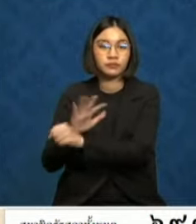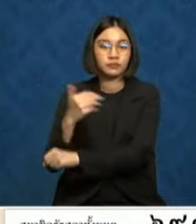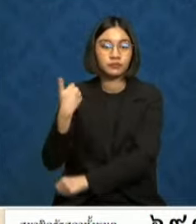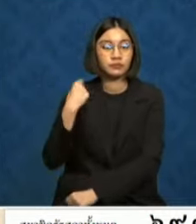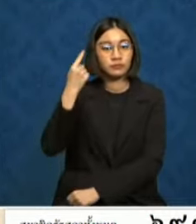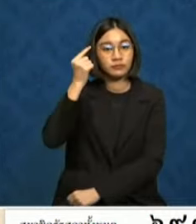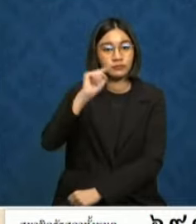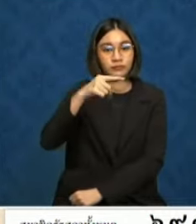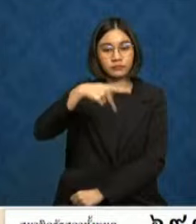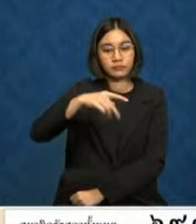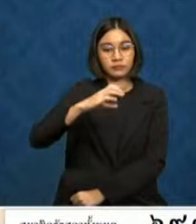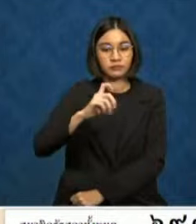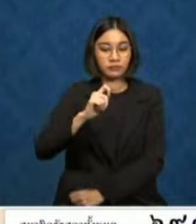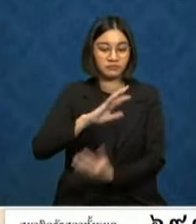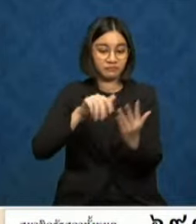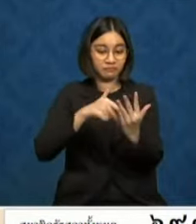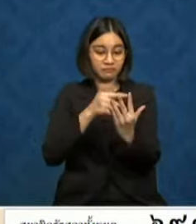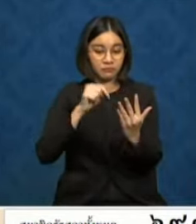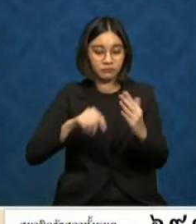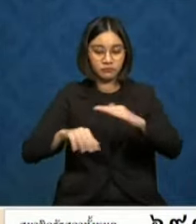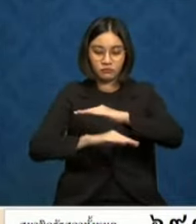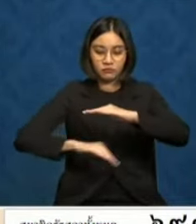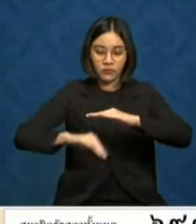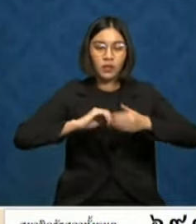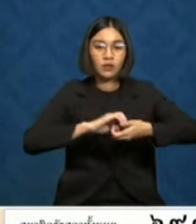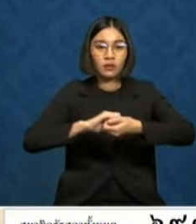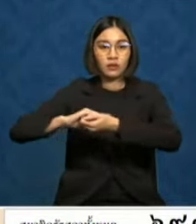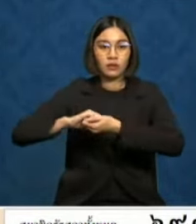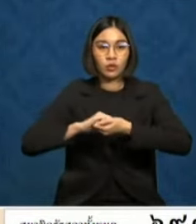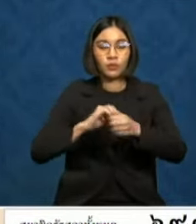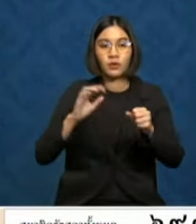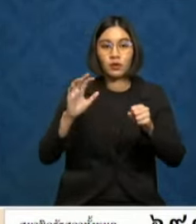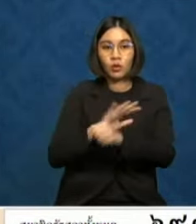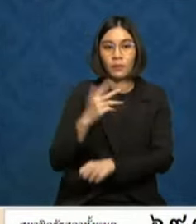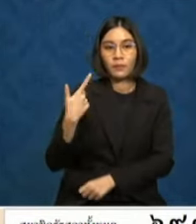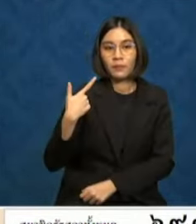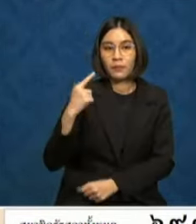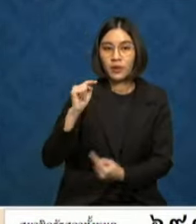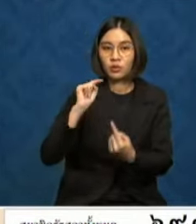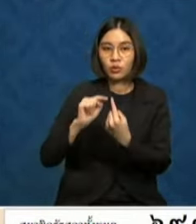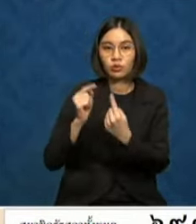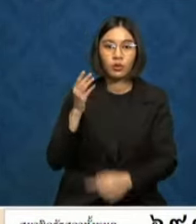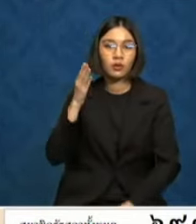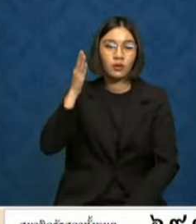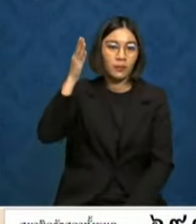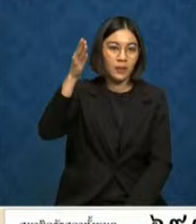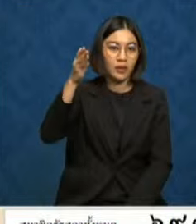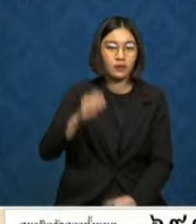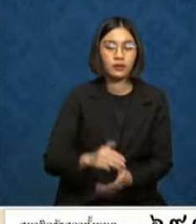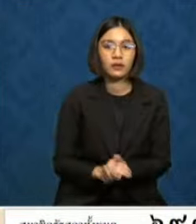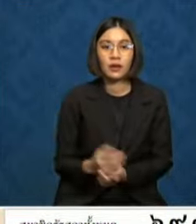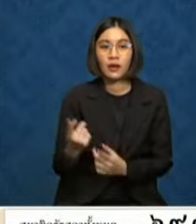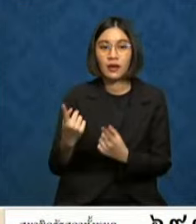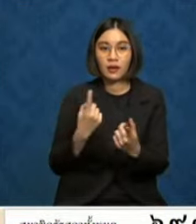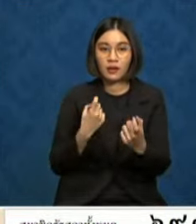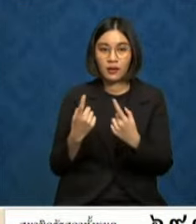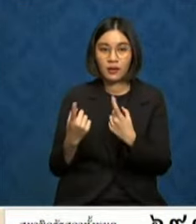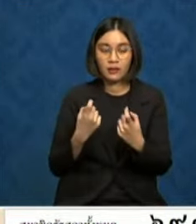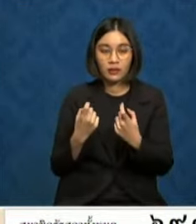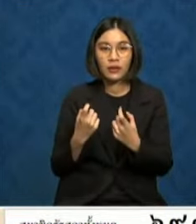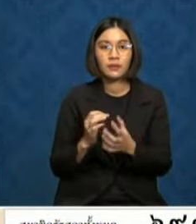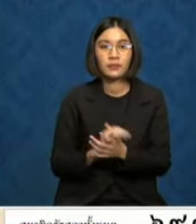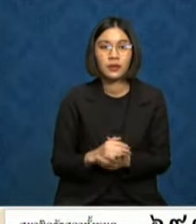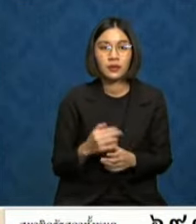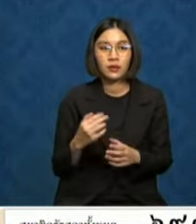องว่า PCA เนี้ยจะเป็นพื้นฐานของความร่วมมืออย่างรอบด้านที่เป็นประโยชน์ระหว่างกันต่อไปค่ะสำหรับคำถามของ